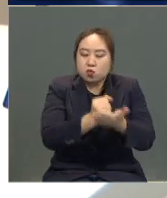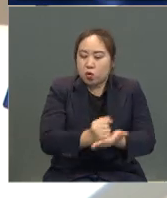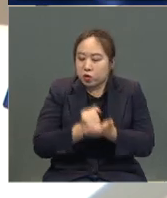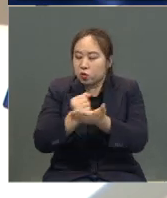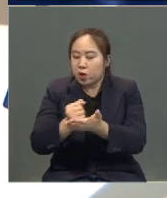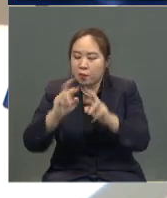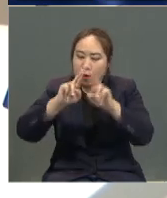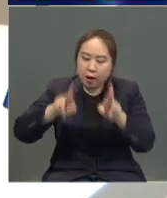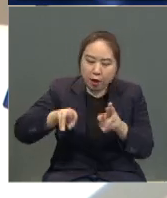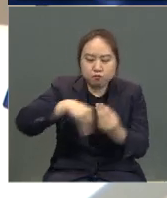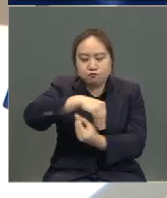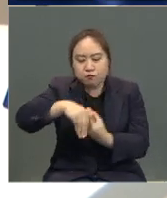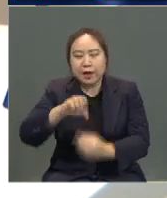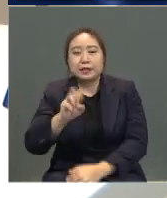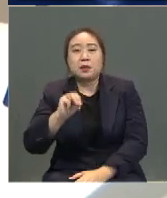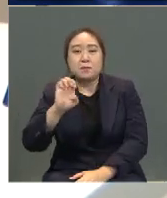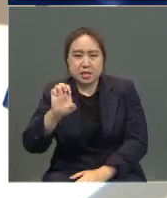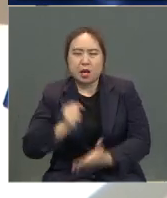ได้ส่งผลกระทบวงกว้างและมีแนวโน้มรุนแรงยิ่งขึ้นภาครัฐจะมีจำเป็นจึงมีความจำเป็นต้องมีมาตรการในการให้ความช่วยเหลือเพิ่มเติมแก่ผู้ประกอบการsmes